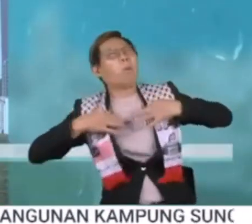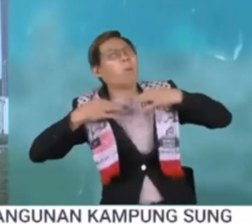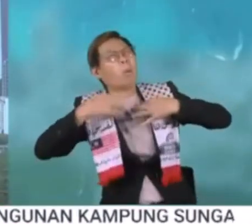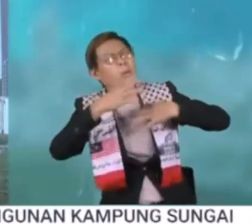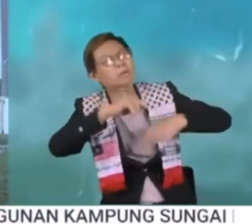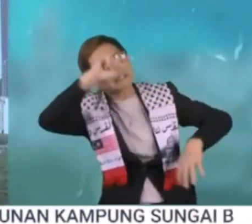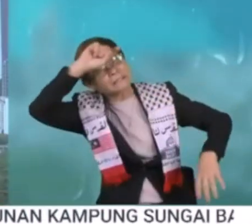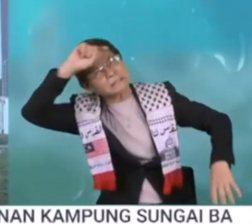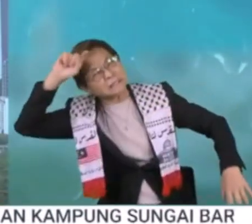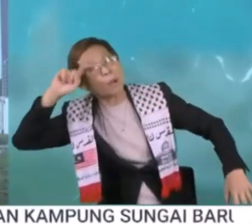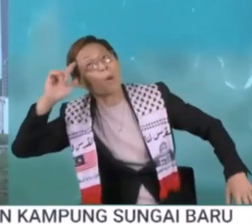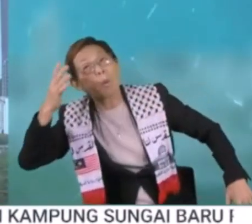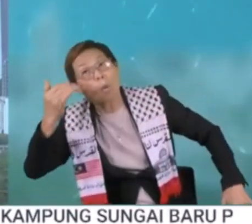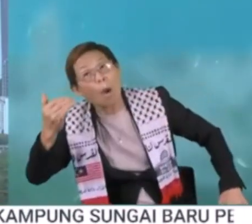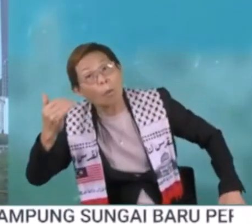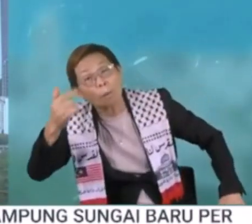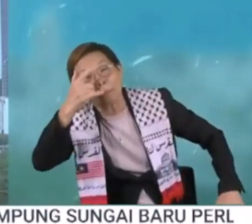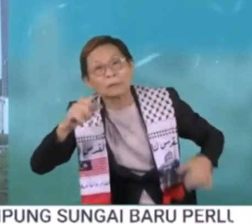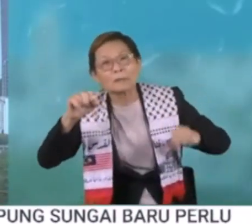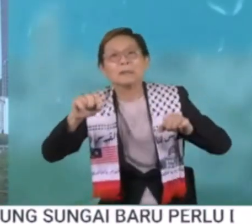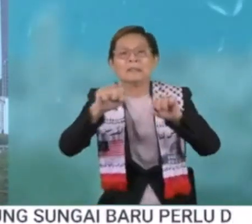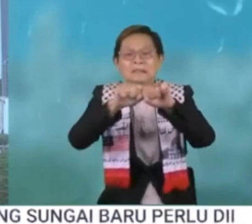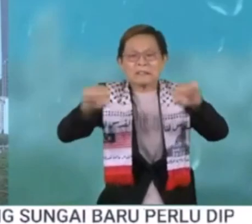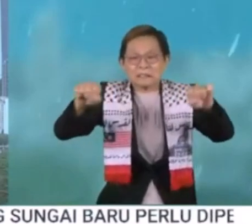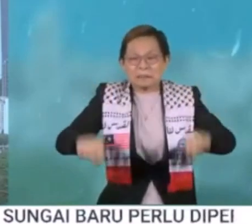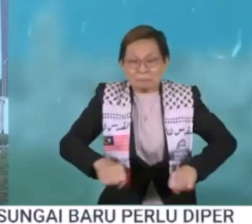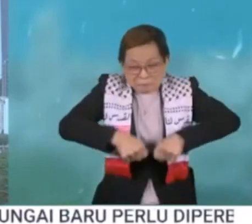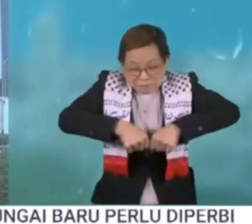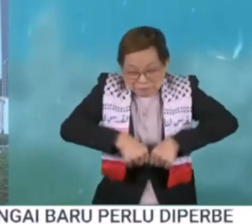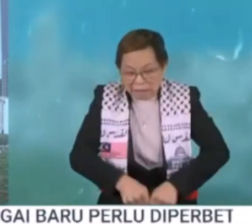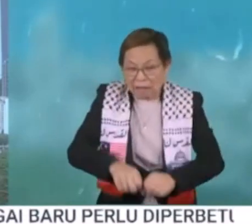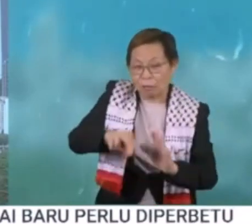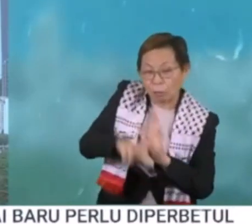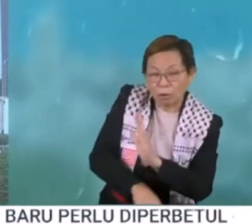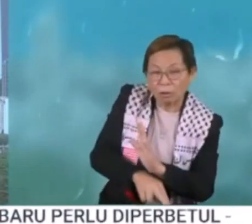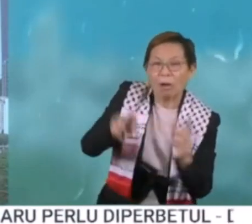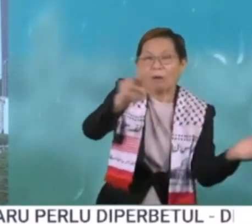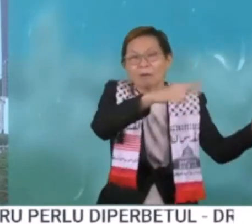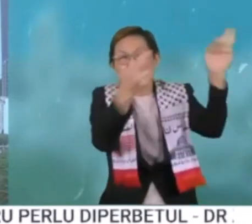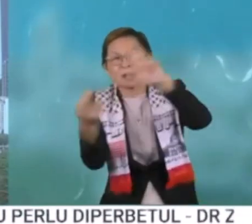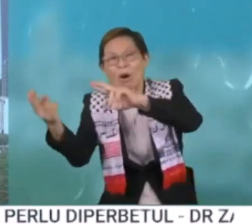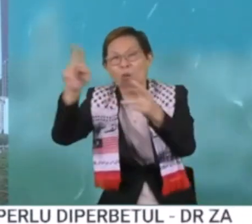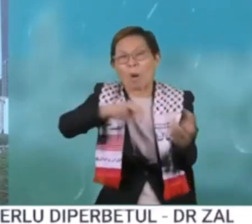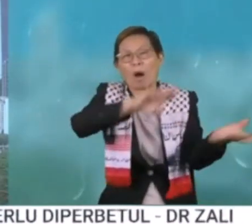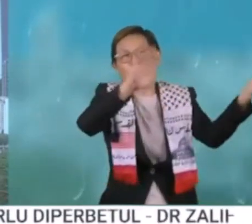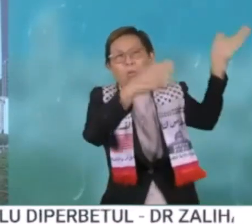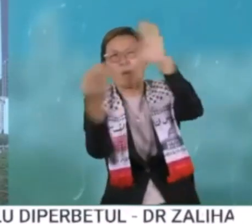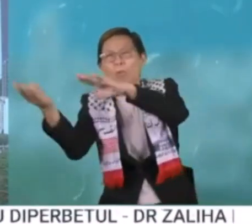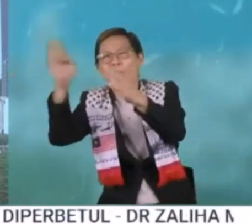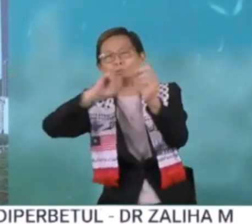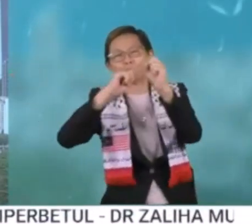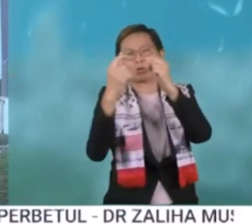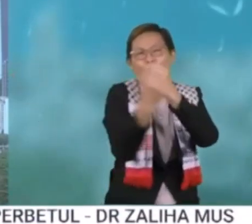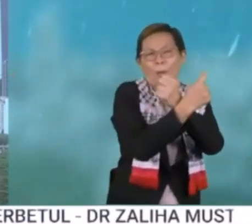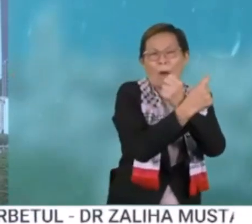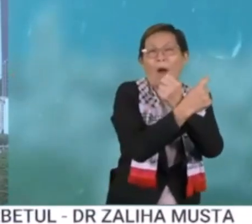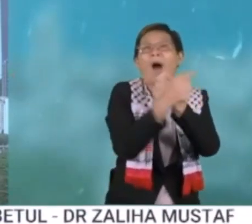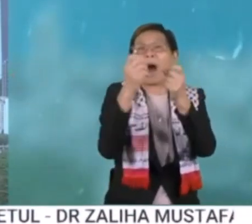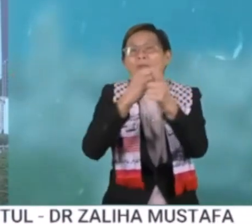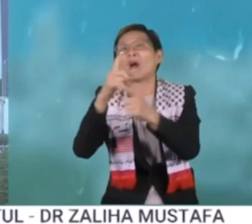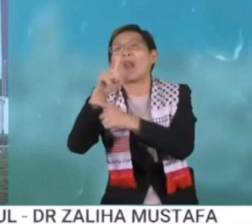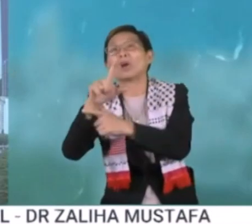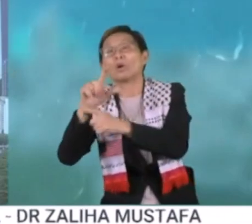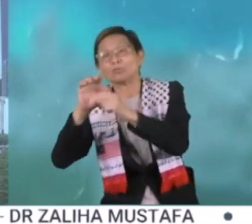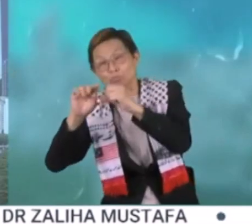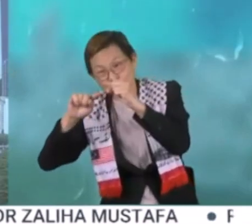kering berikutan kewujudan sistem tekanan rendah. Sama ada taufan atau ribut tropika ataupun lekukan tropika